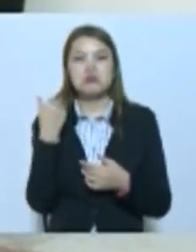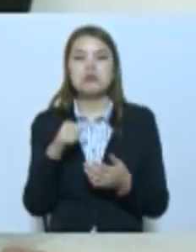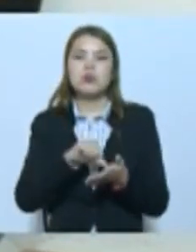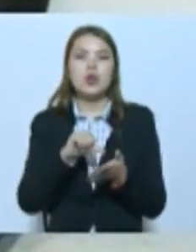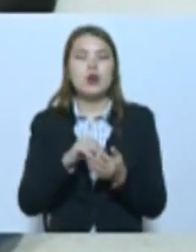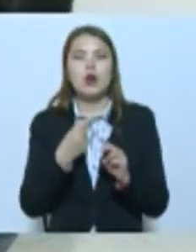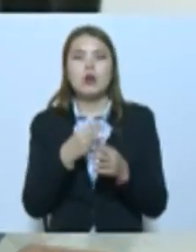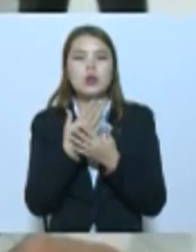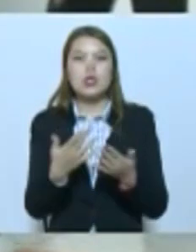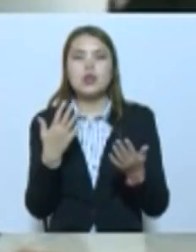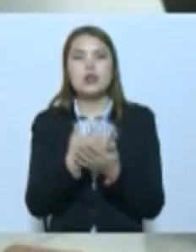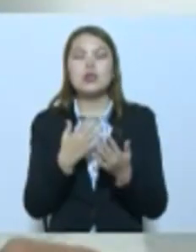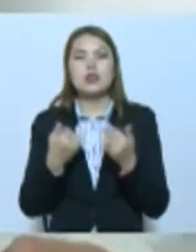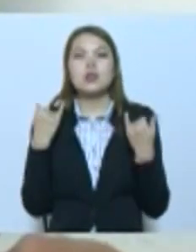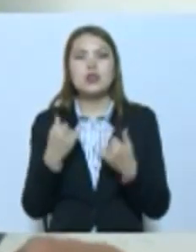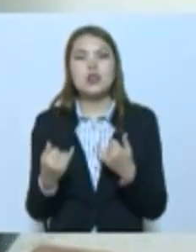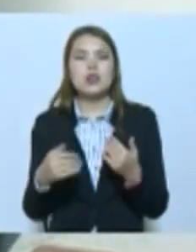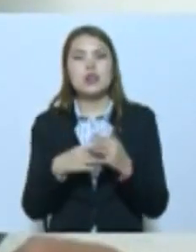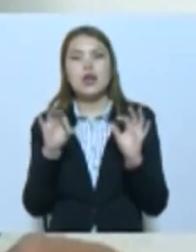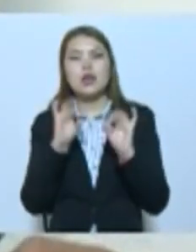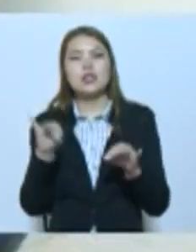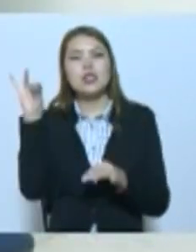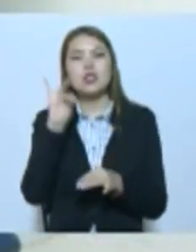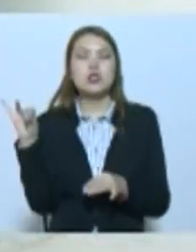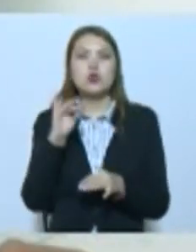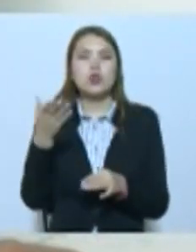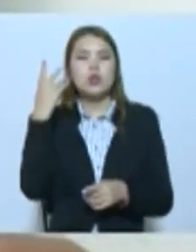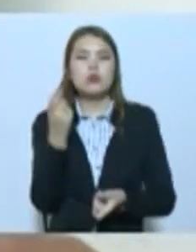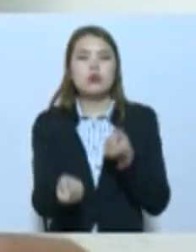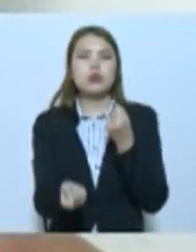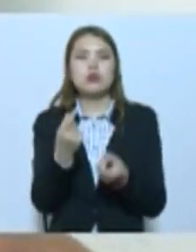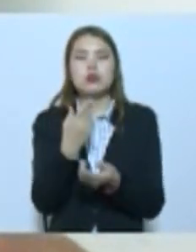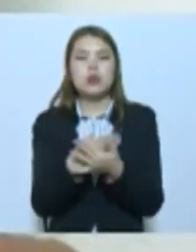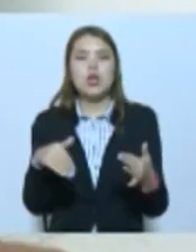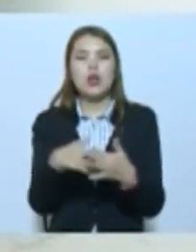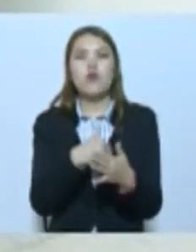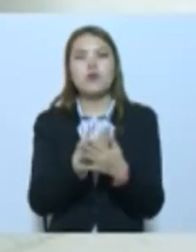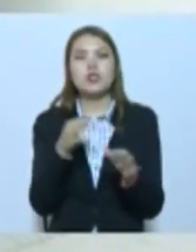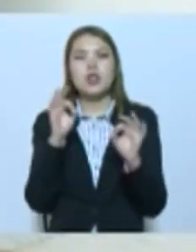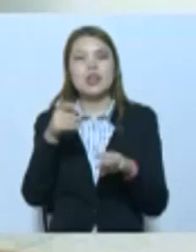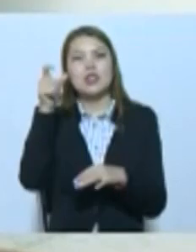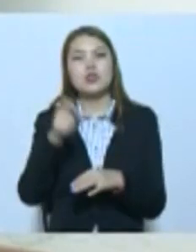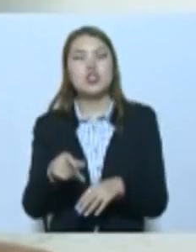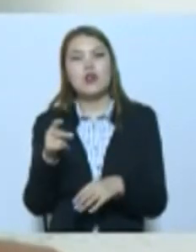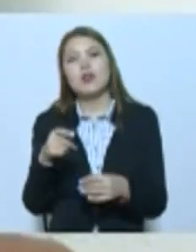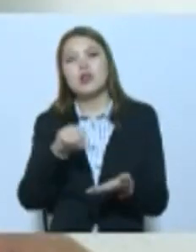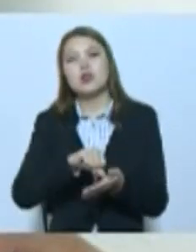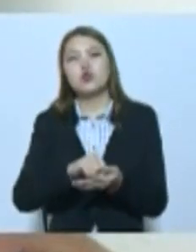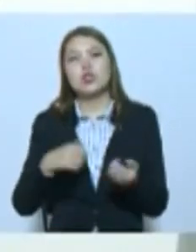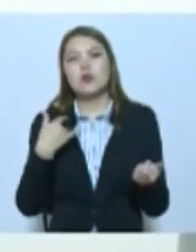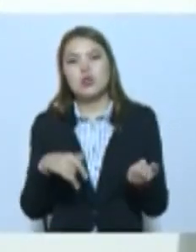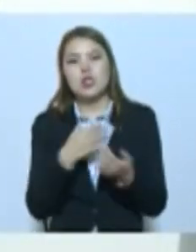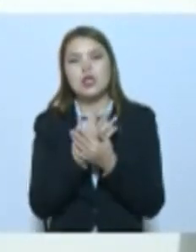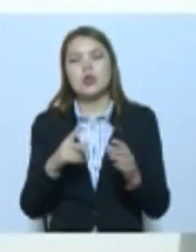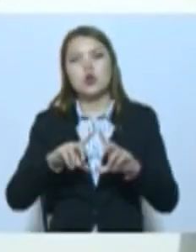лекции, концерта не только исполнение произведения, но и рассказать историю ее зарождения, предоставить информацию об исполнителях. Сейчас среди музыкальных